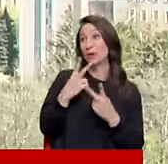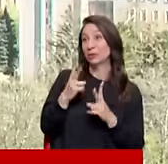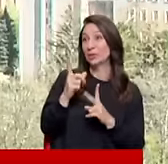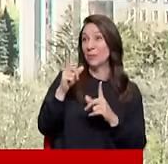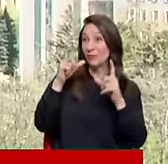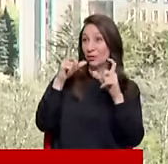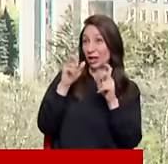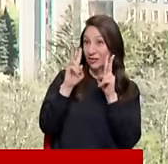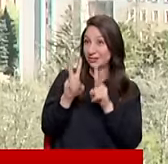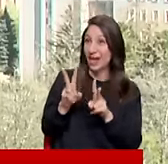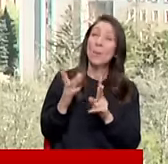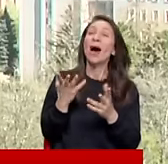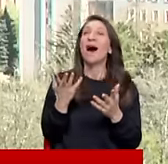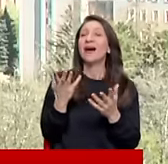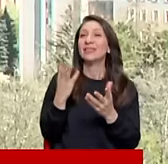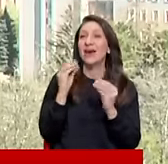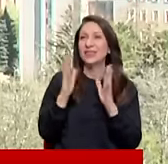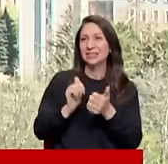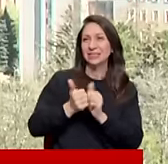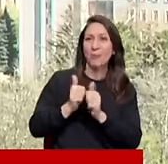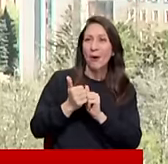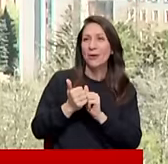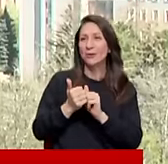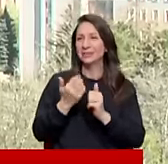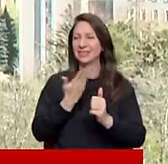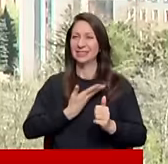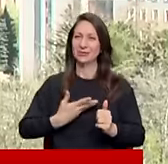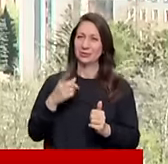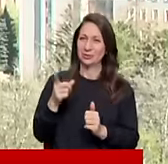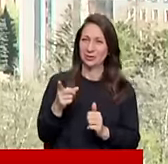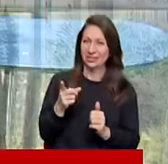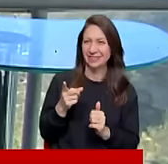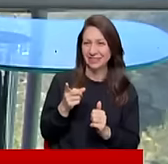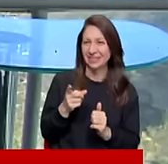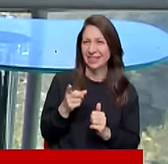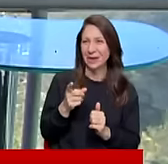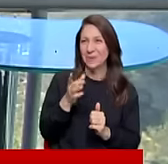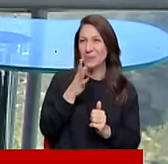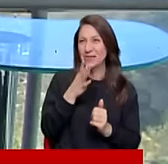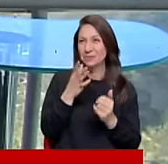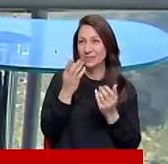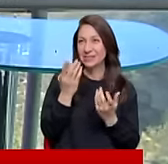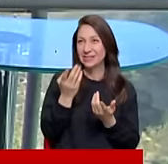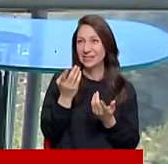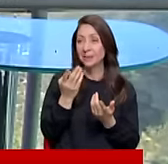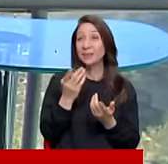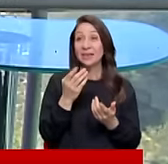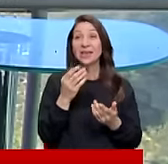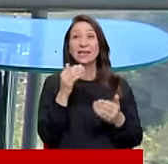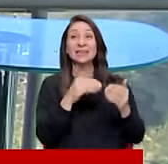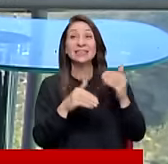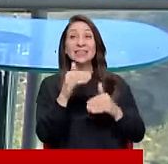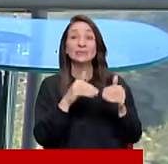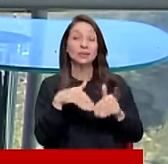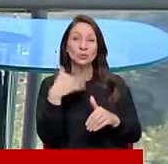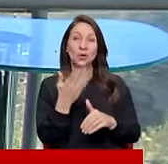bir fotoğraf veriyorsunuz. Böyle daha çok spor giyime yatkın olduğunuz için bildiğimiz üzere. Seçim,